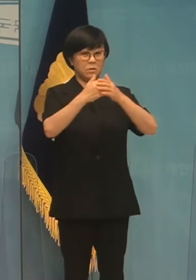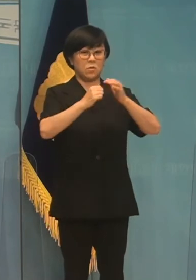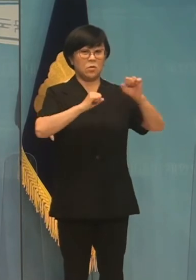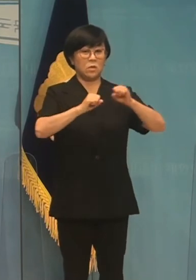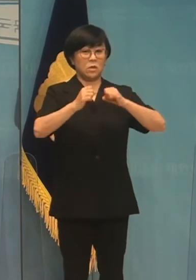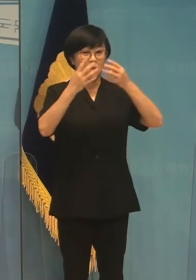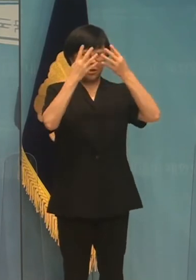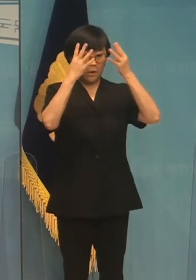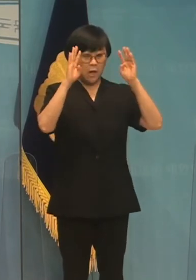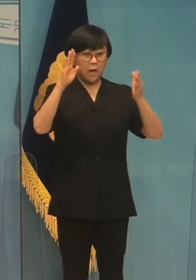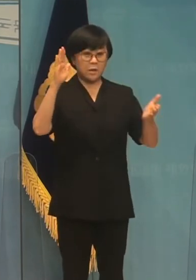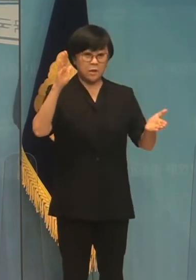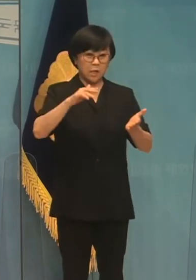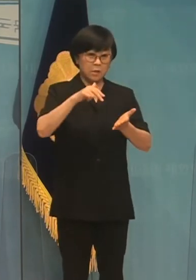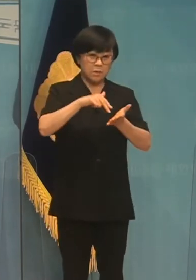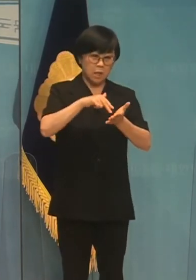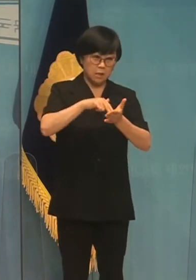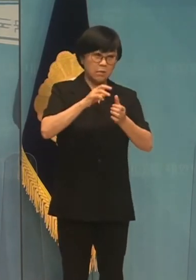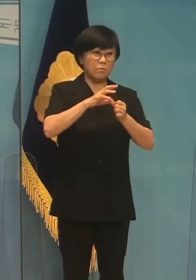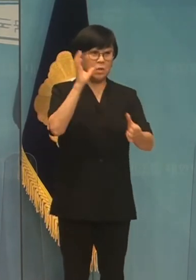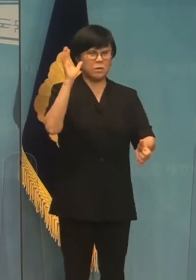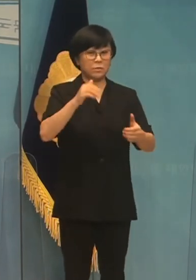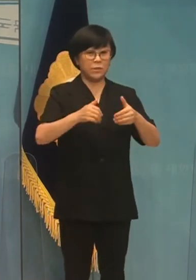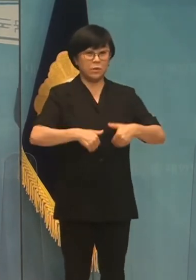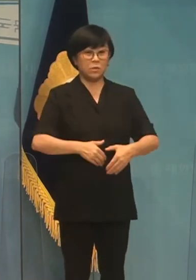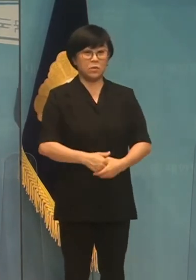대학생의 시선에서 벗어나야 합니다.